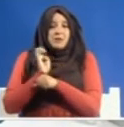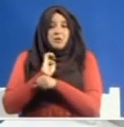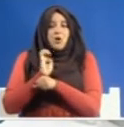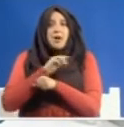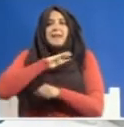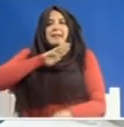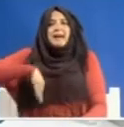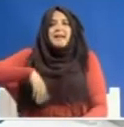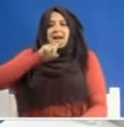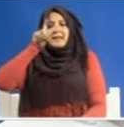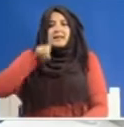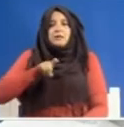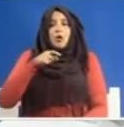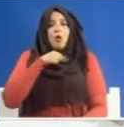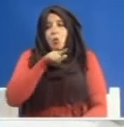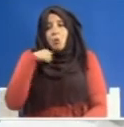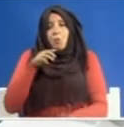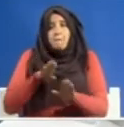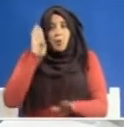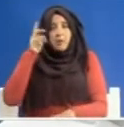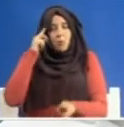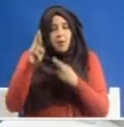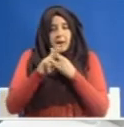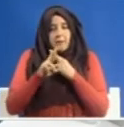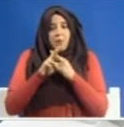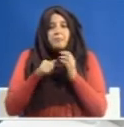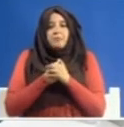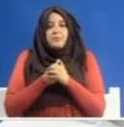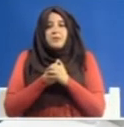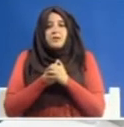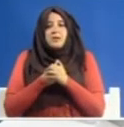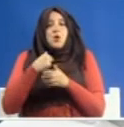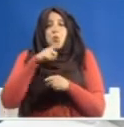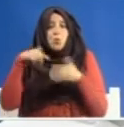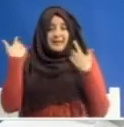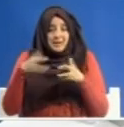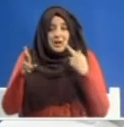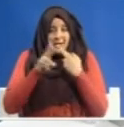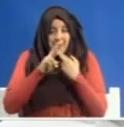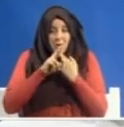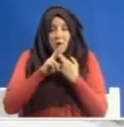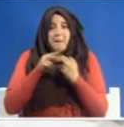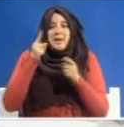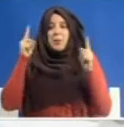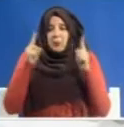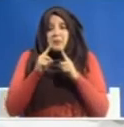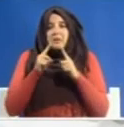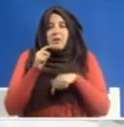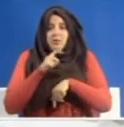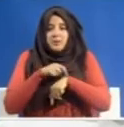ورد ووعدنا بالإجابة اليوم. نعم. شرعنا في الإجابة في اللقاء السابق ولكن الوقت وقت الحصة انتهى.